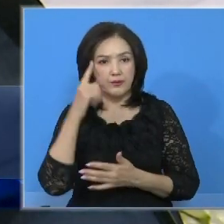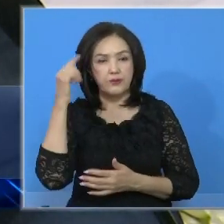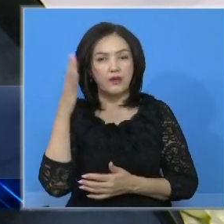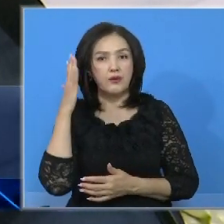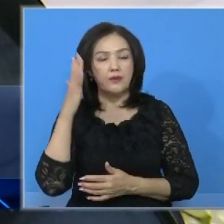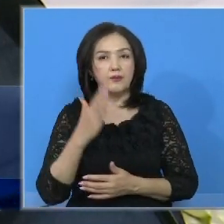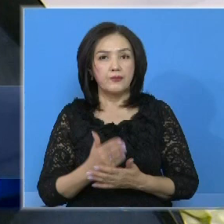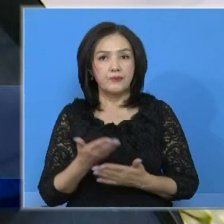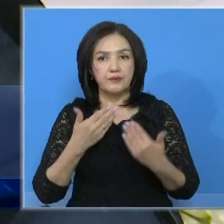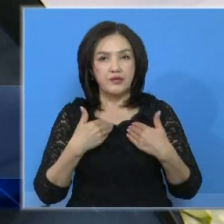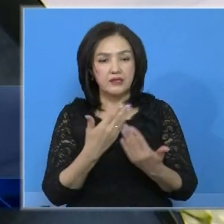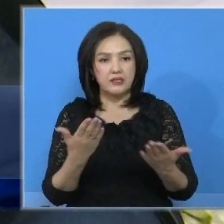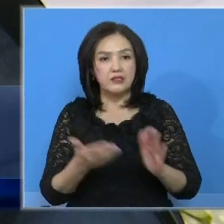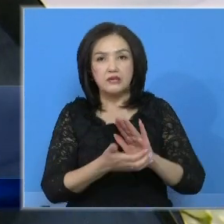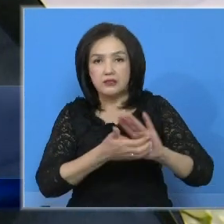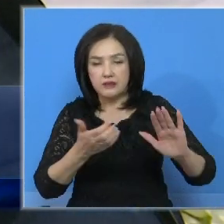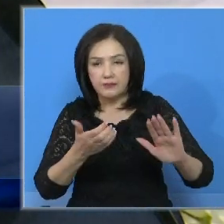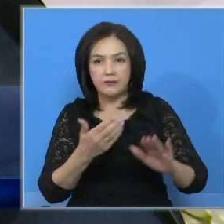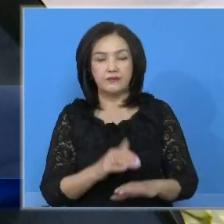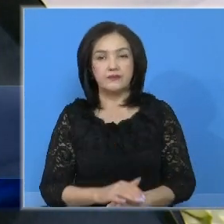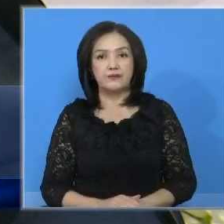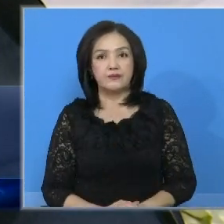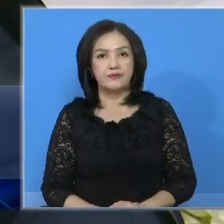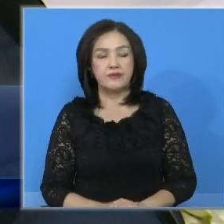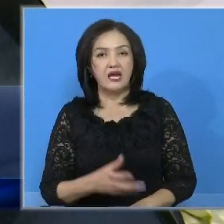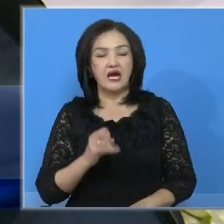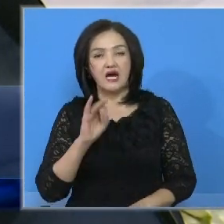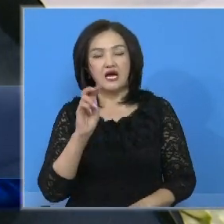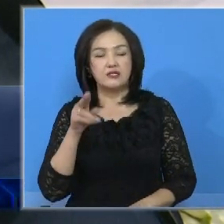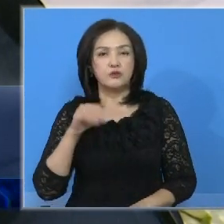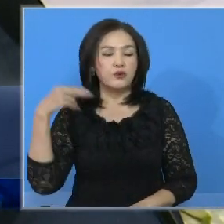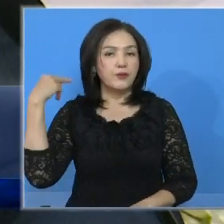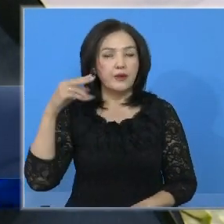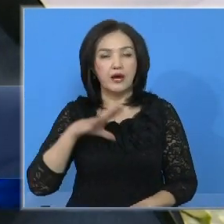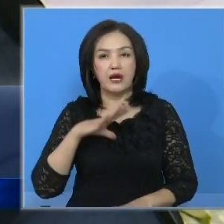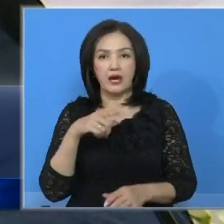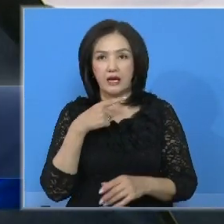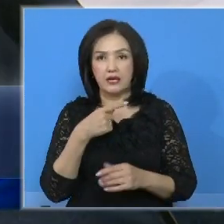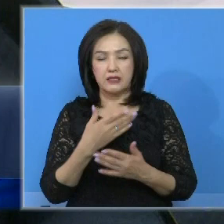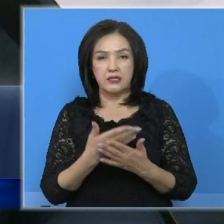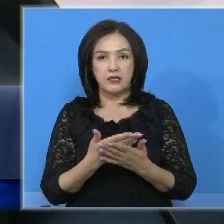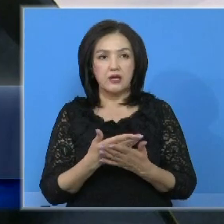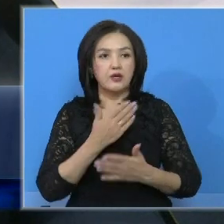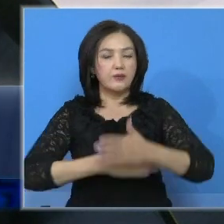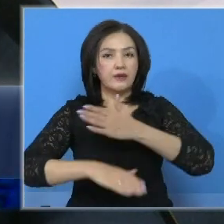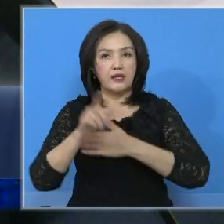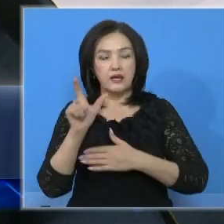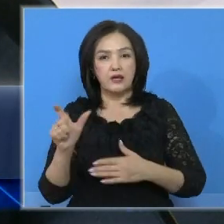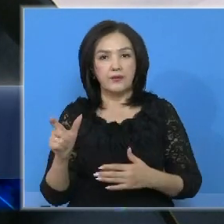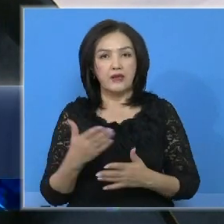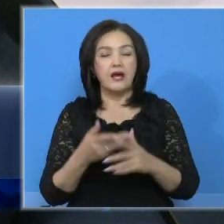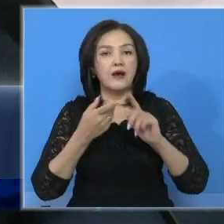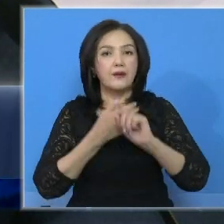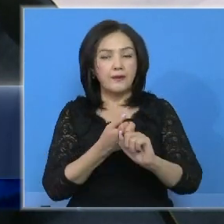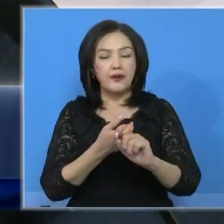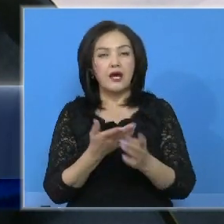ойлаймын. Мен сіздерді соған шақырамын. Қасым Жомарт Кемелұлының осы мүмкіндігі шектеулі азаматтарға